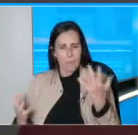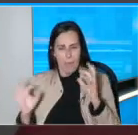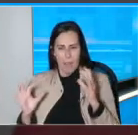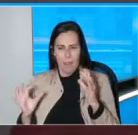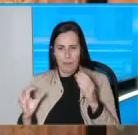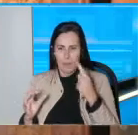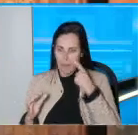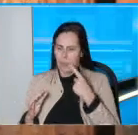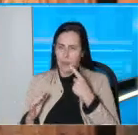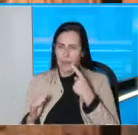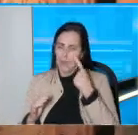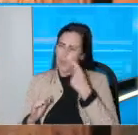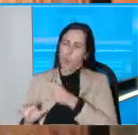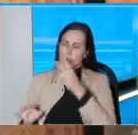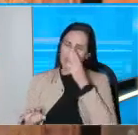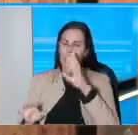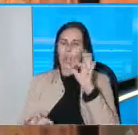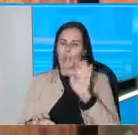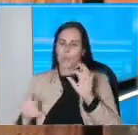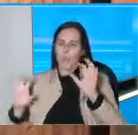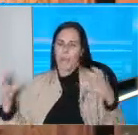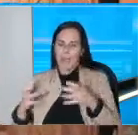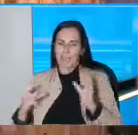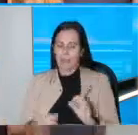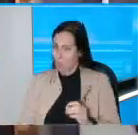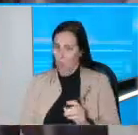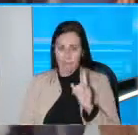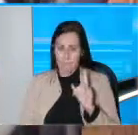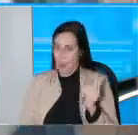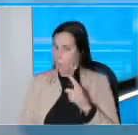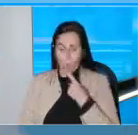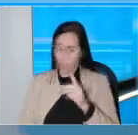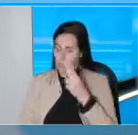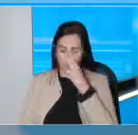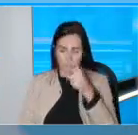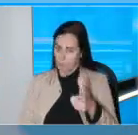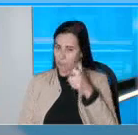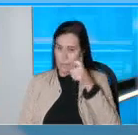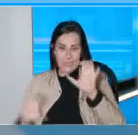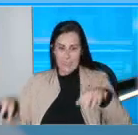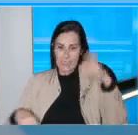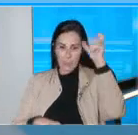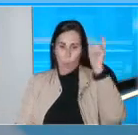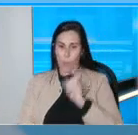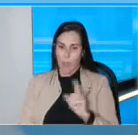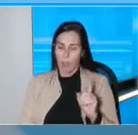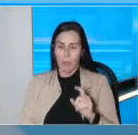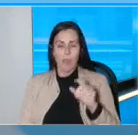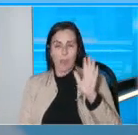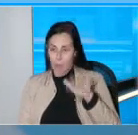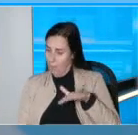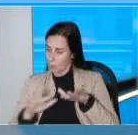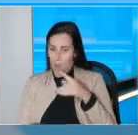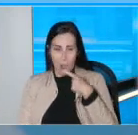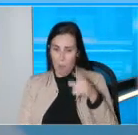הזה ולראות בה ניסיון לפגוע בעצרת. אף פעם הם לא אמרו שזה ניסיון התנגשות בארדואן עצמו. כן, גם גורמים